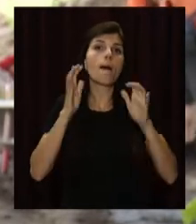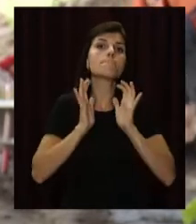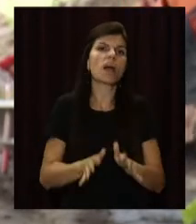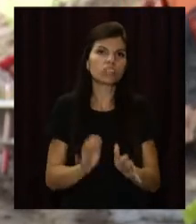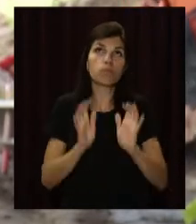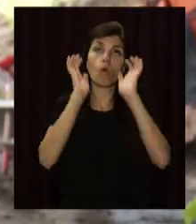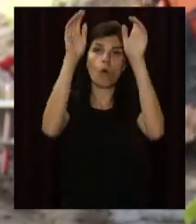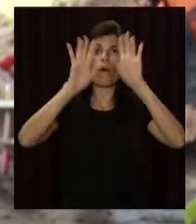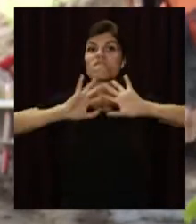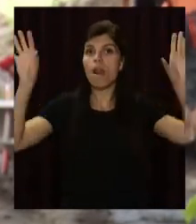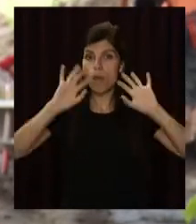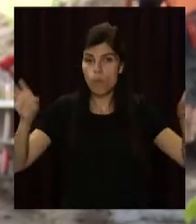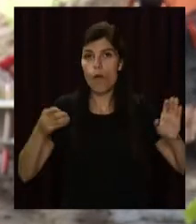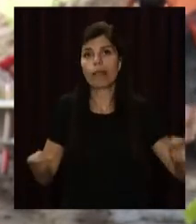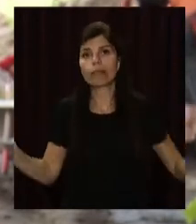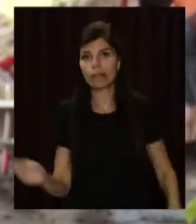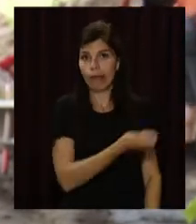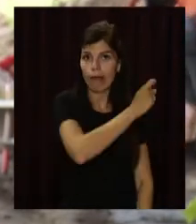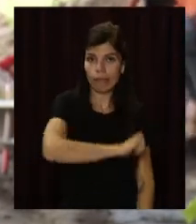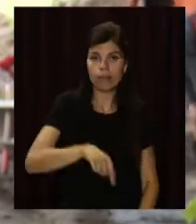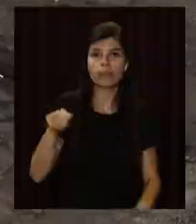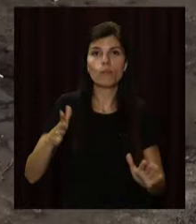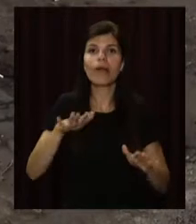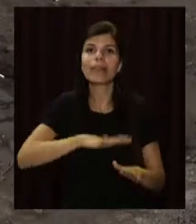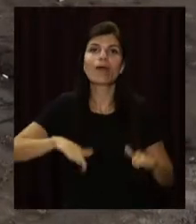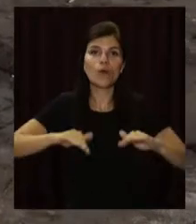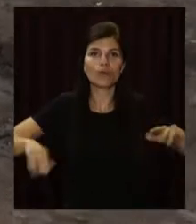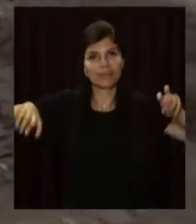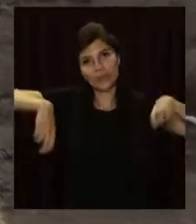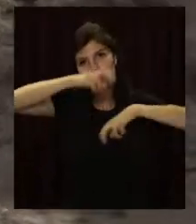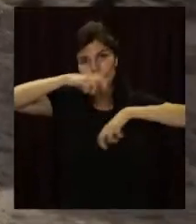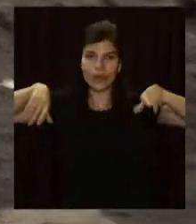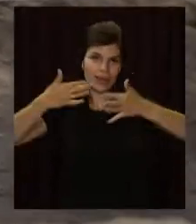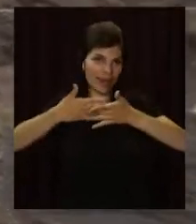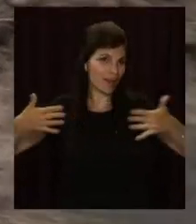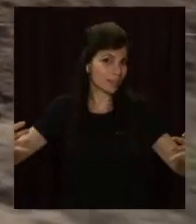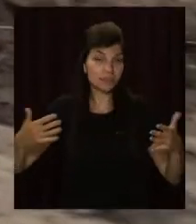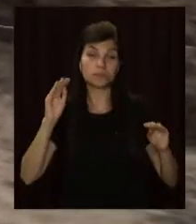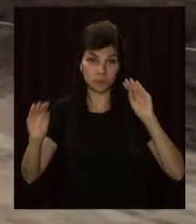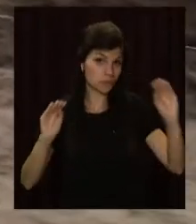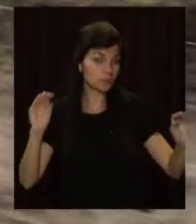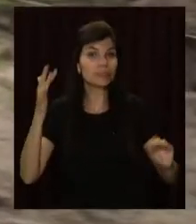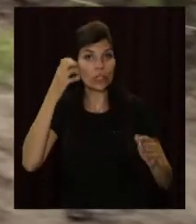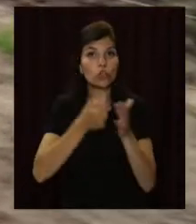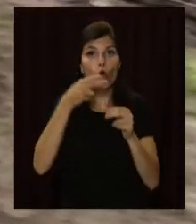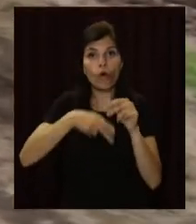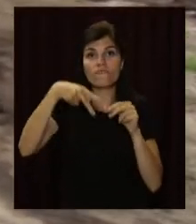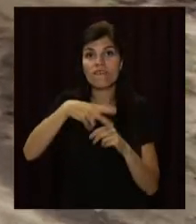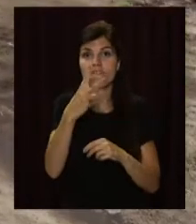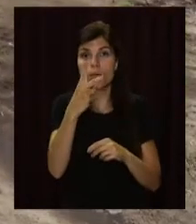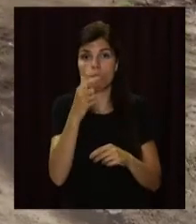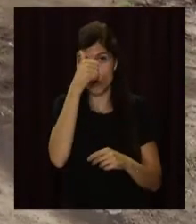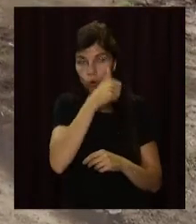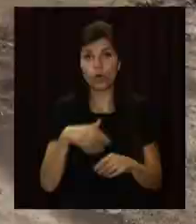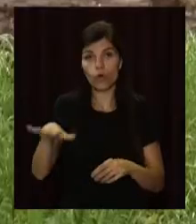баскетболом, волейболом, тенісом. Там будуть дитячі площадки. Відтак, за словами Андрія Білоусова, до кінця 2021-го